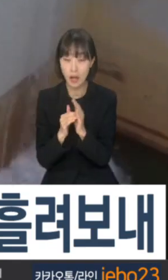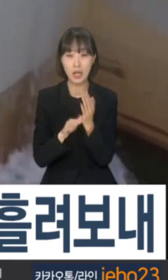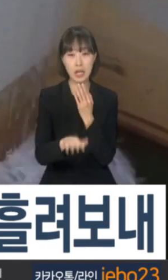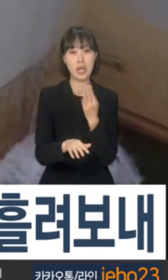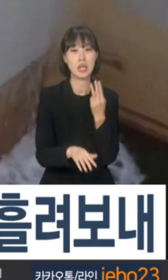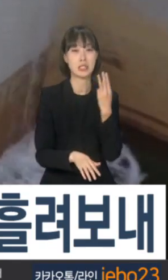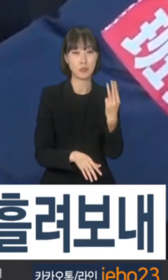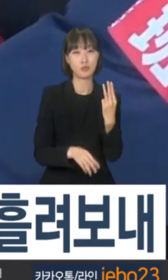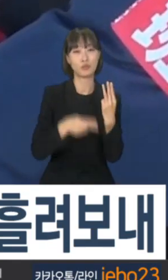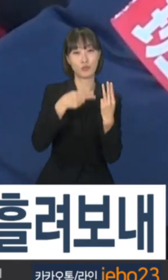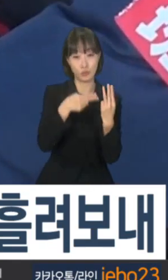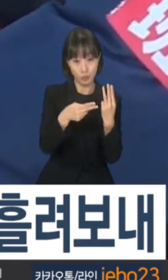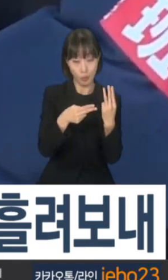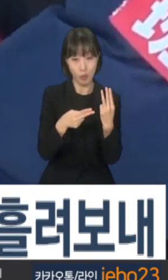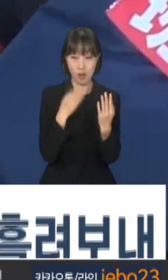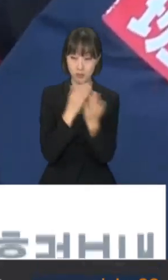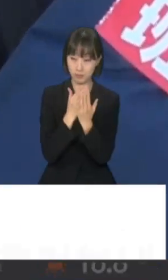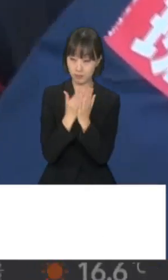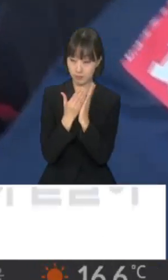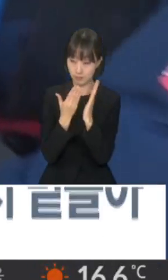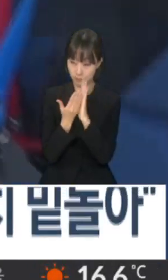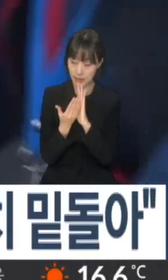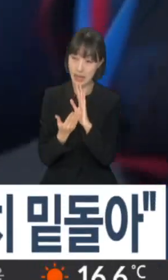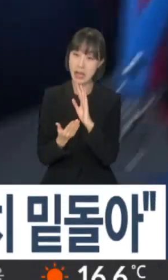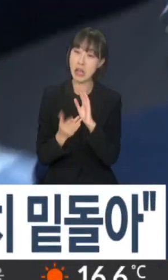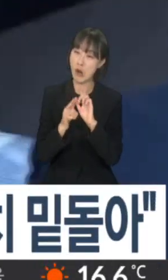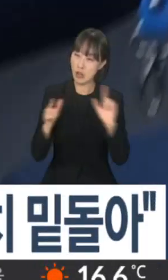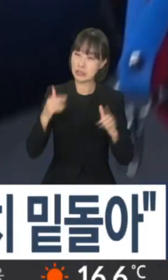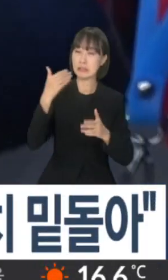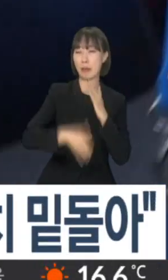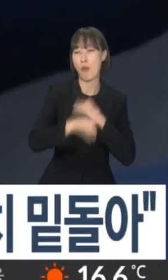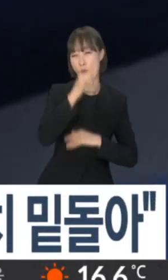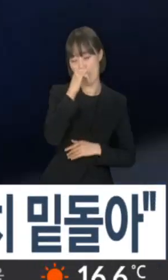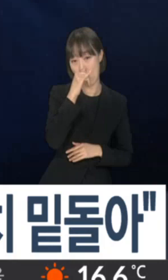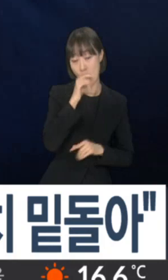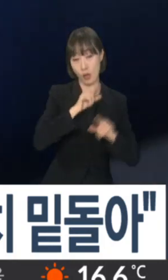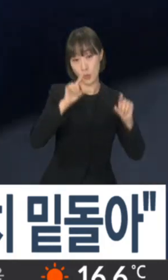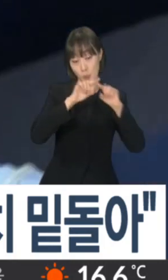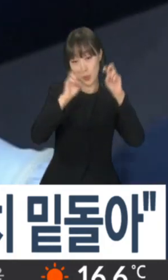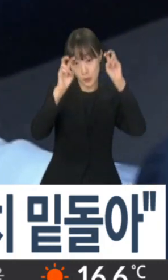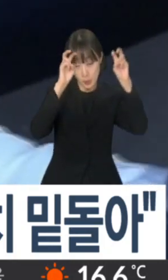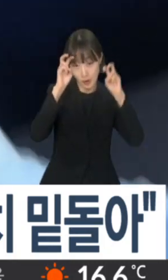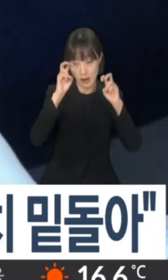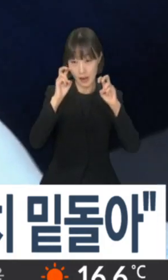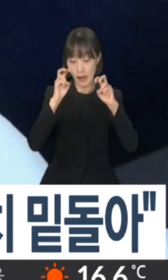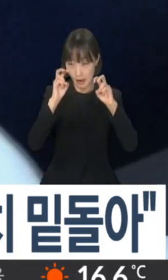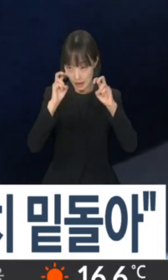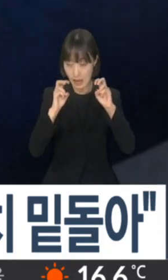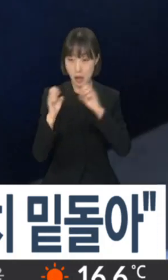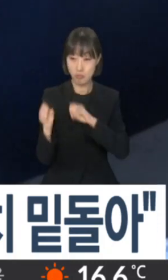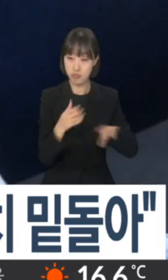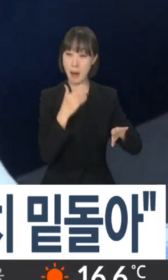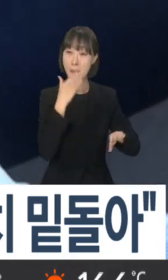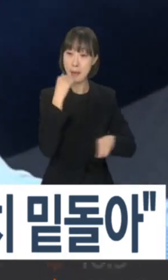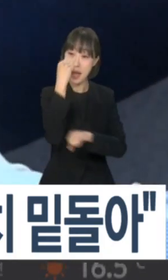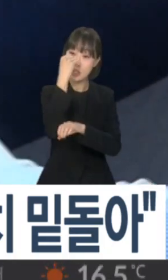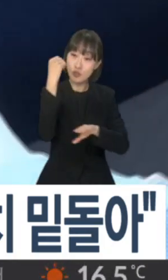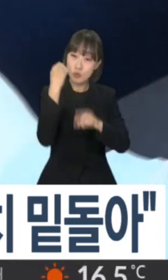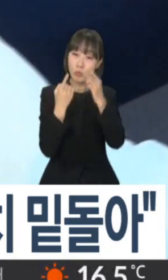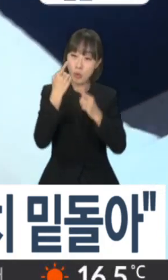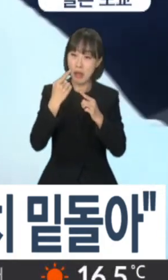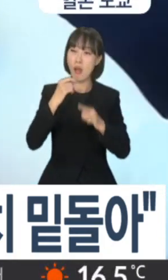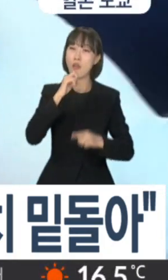종의 방사성 핵종은 남게 되는데요 도쿄 전력은 고시 농도 한도를 크게 밑도는 수준인만큼